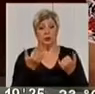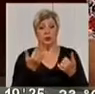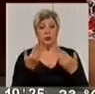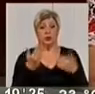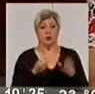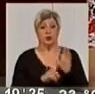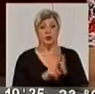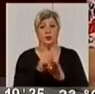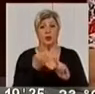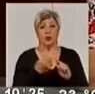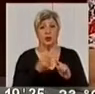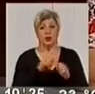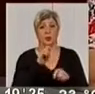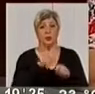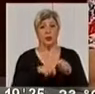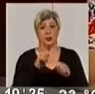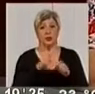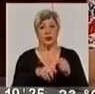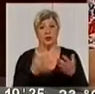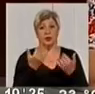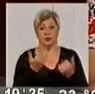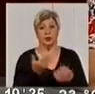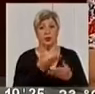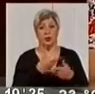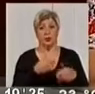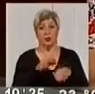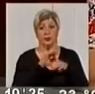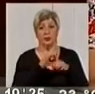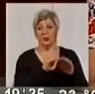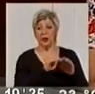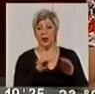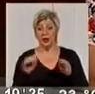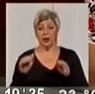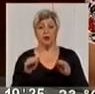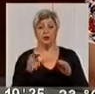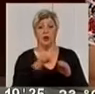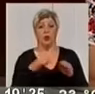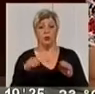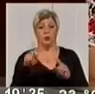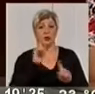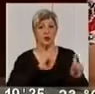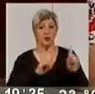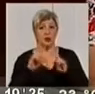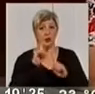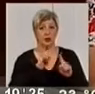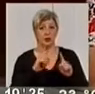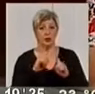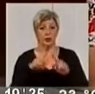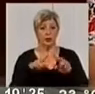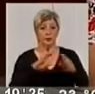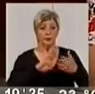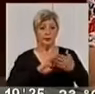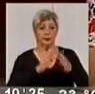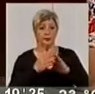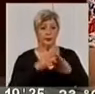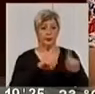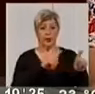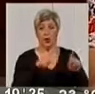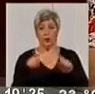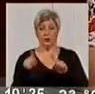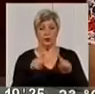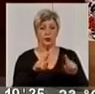ми провели на рівні області нараду. Ми скоординували дії установ, які відповідають